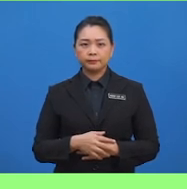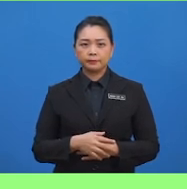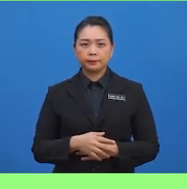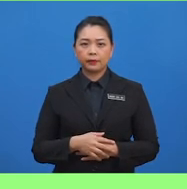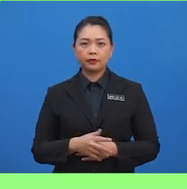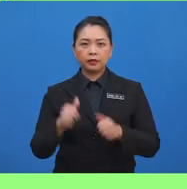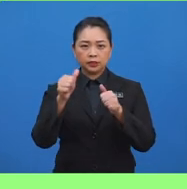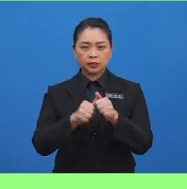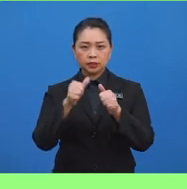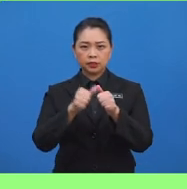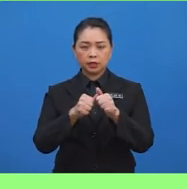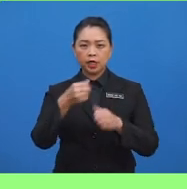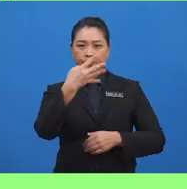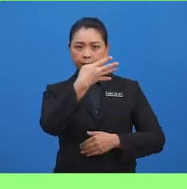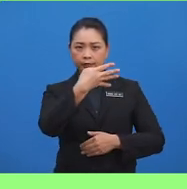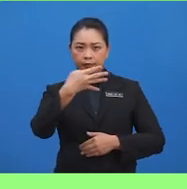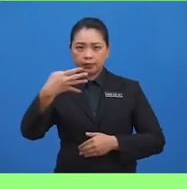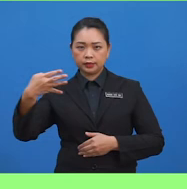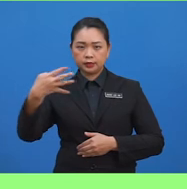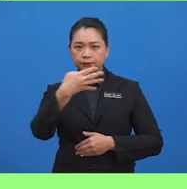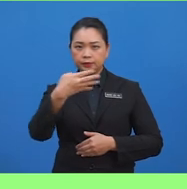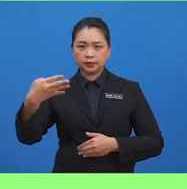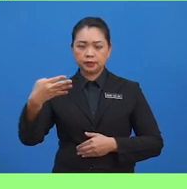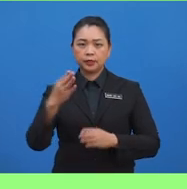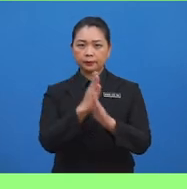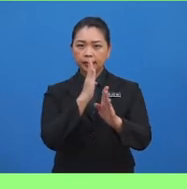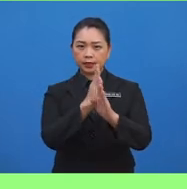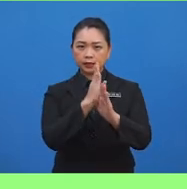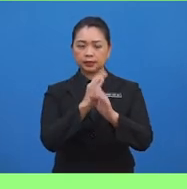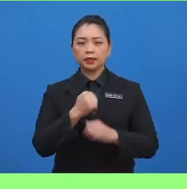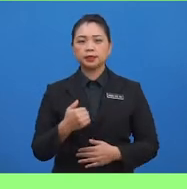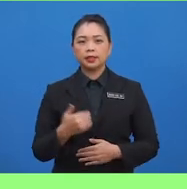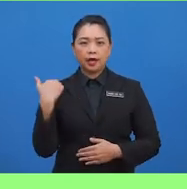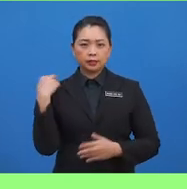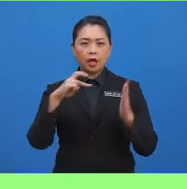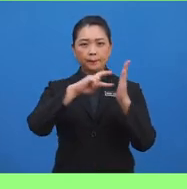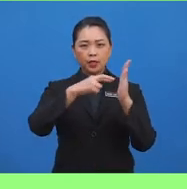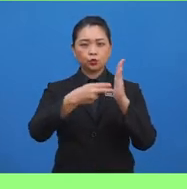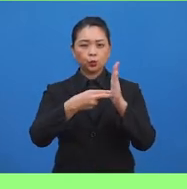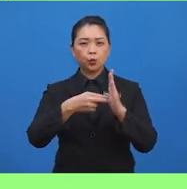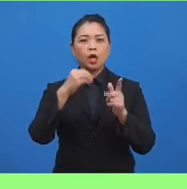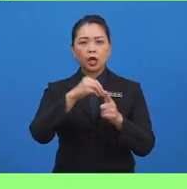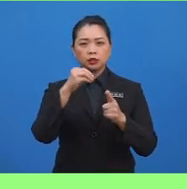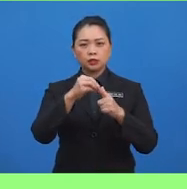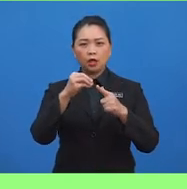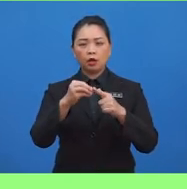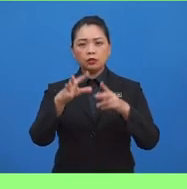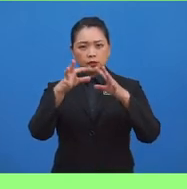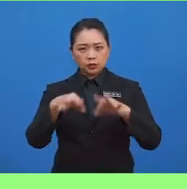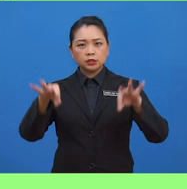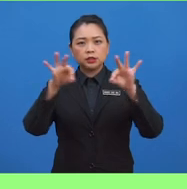setiap baris cair mempunyai maksud atau penceritaan yang